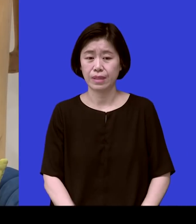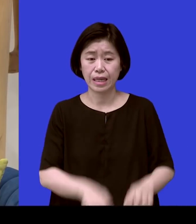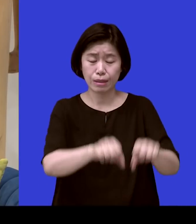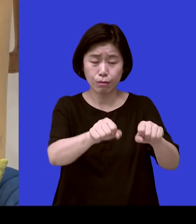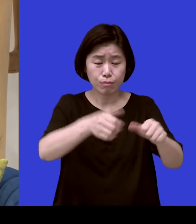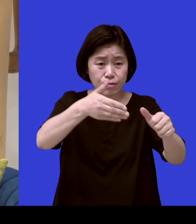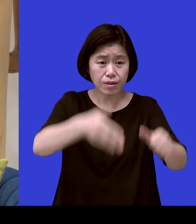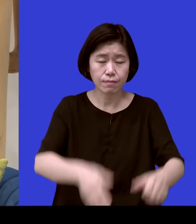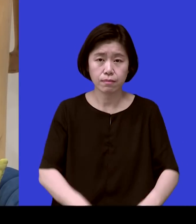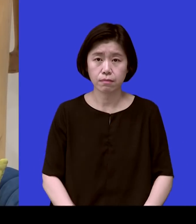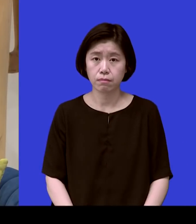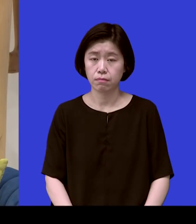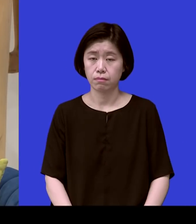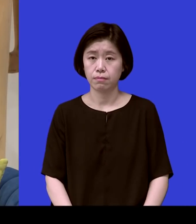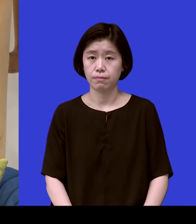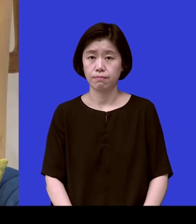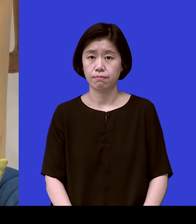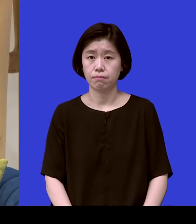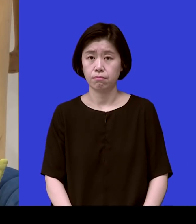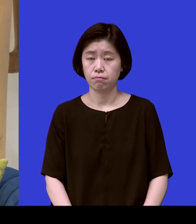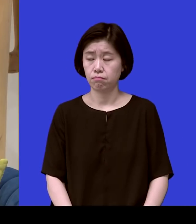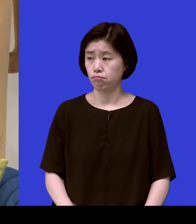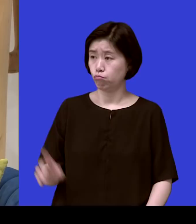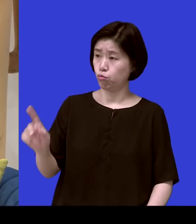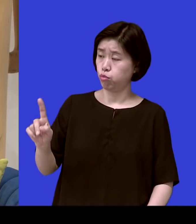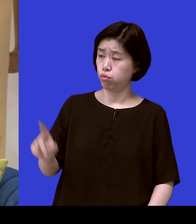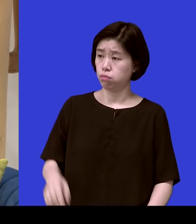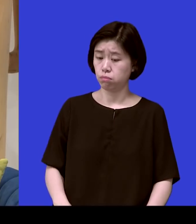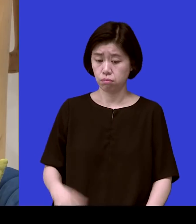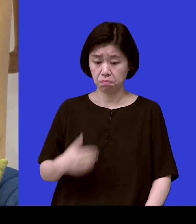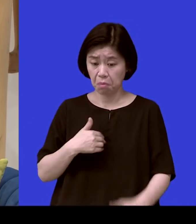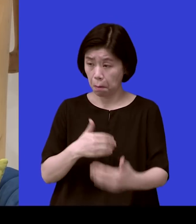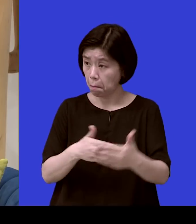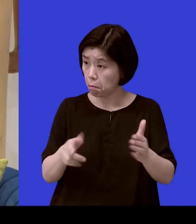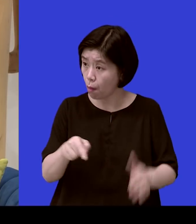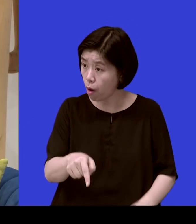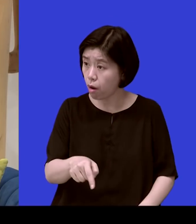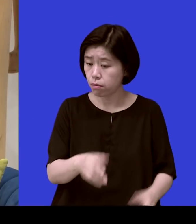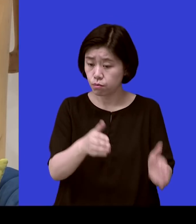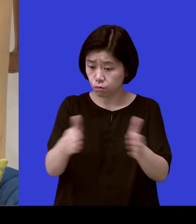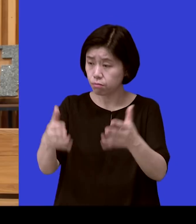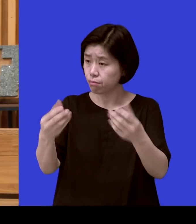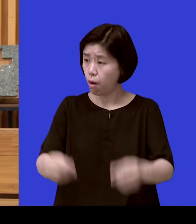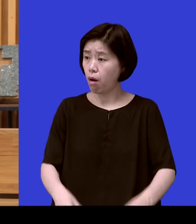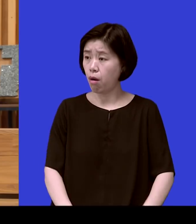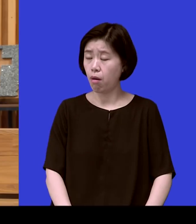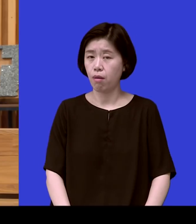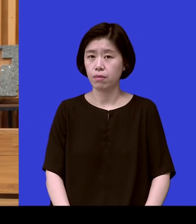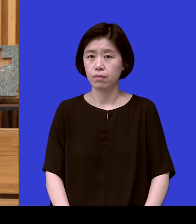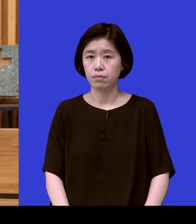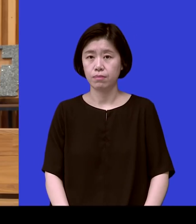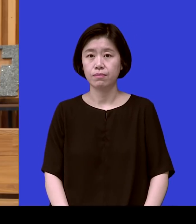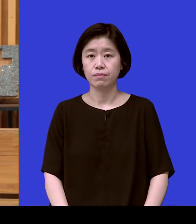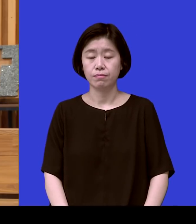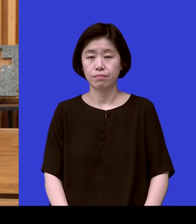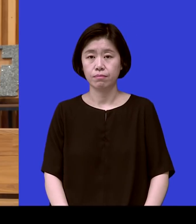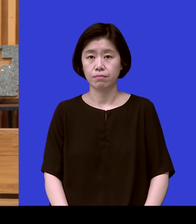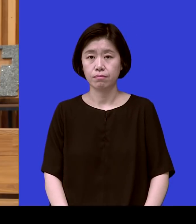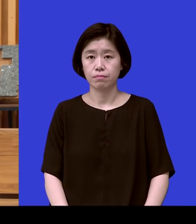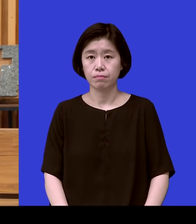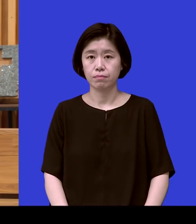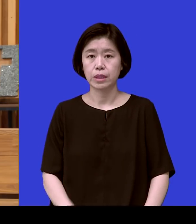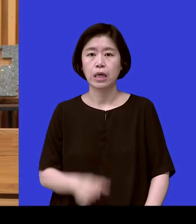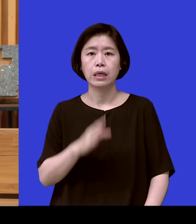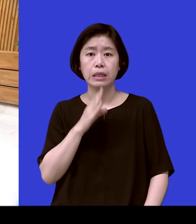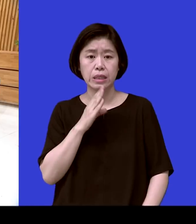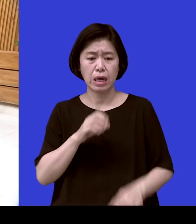저희 딸이 응? 그래? 난 그거 내 나름대로 정리해 놓은 건데 아, 맞아. 이렇게 대답했어요. 안 치우는